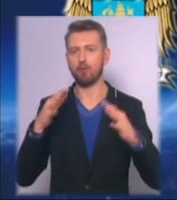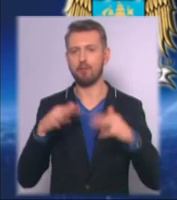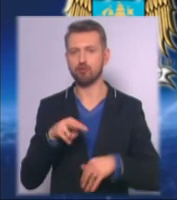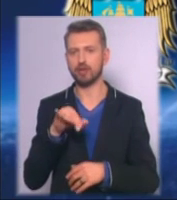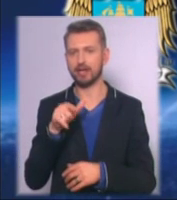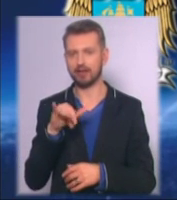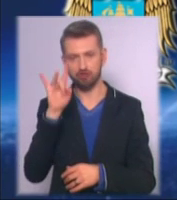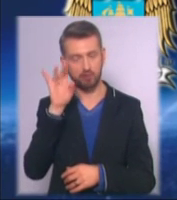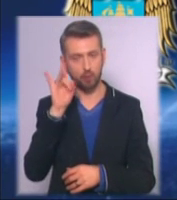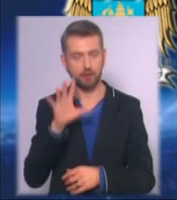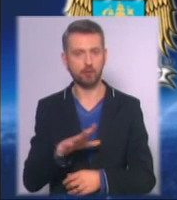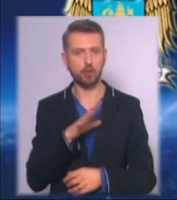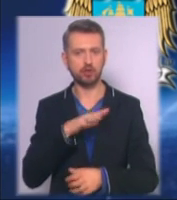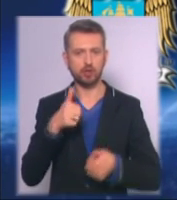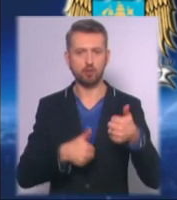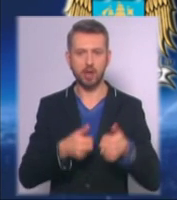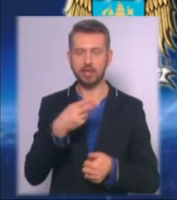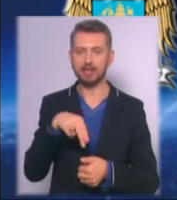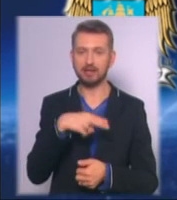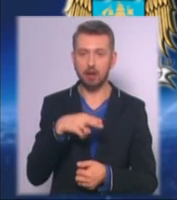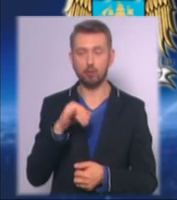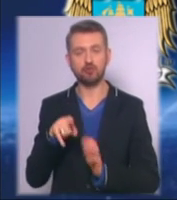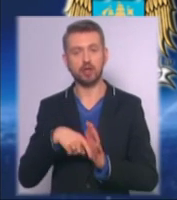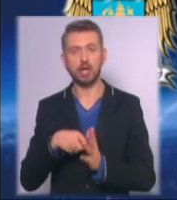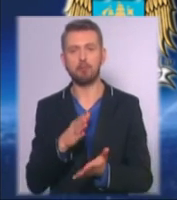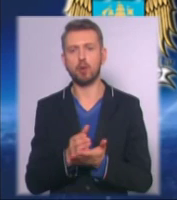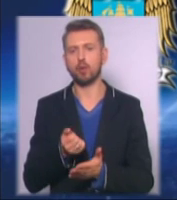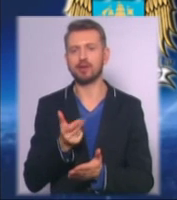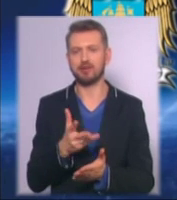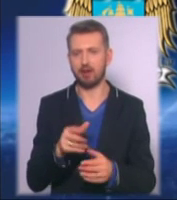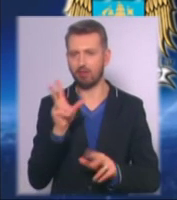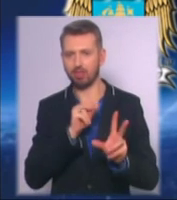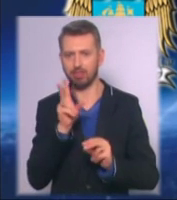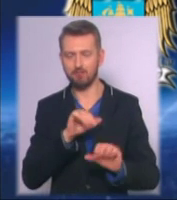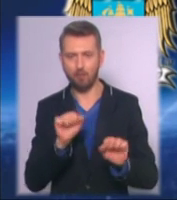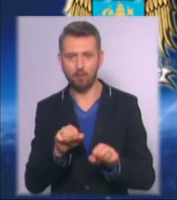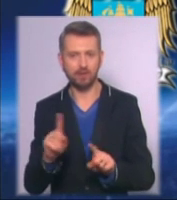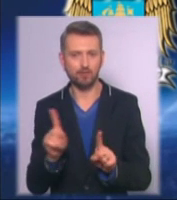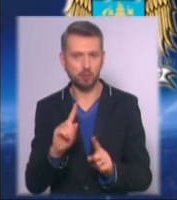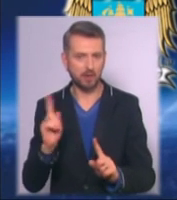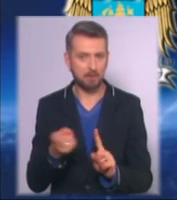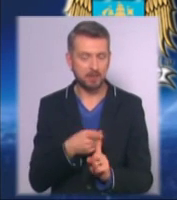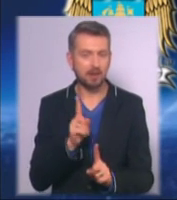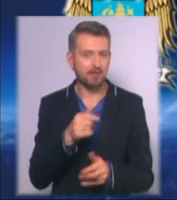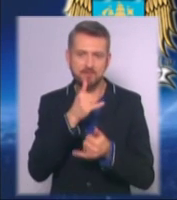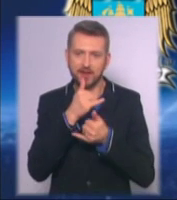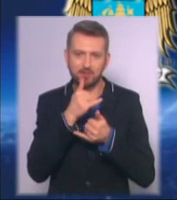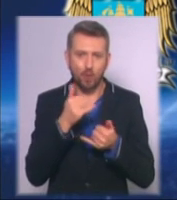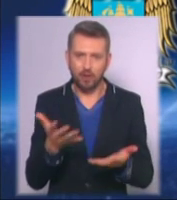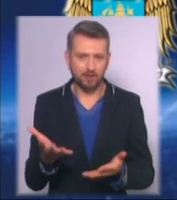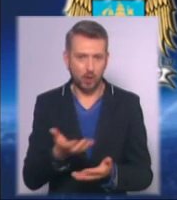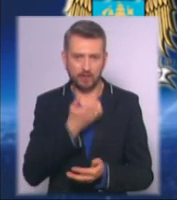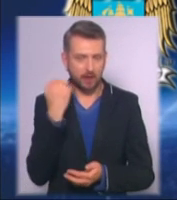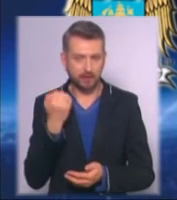чемпіонів. Колишні суперники «Динамо» та «Шахтаря» мали по кілька сприятливих моментів для того, щоб забити. Але не змогли ними